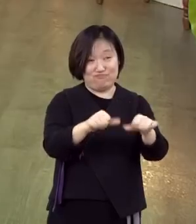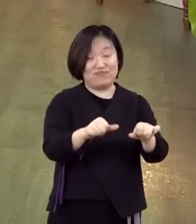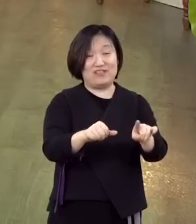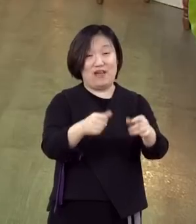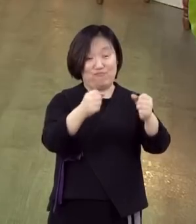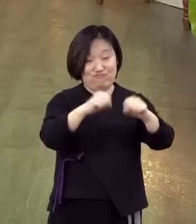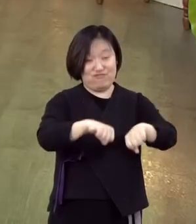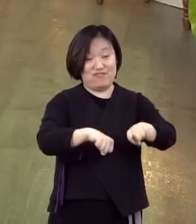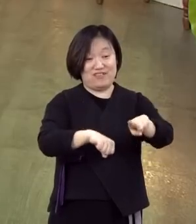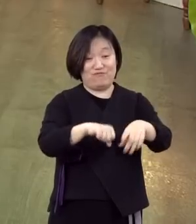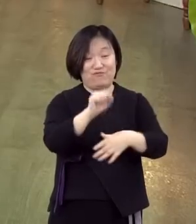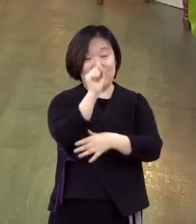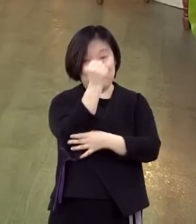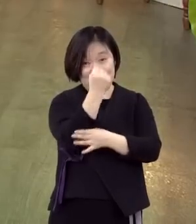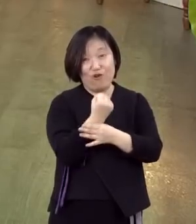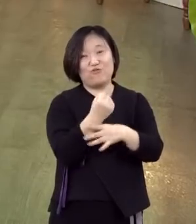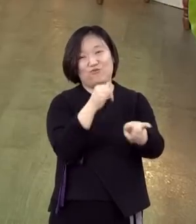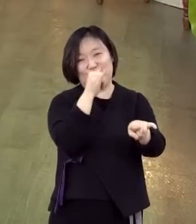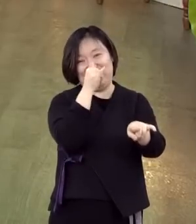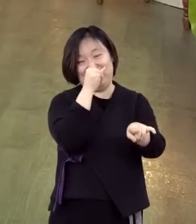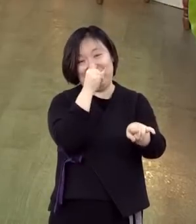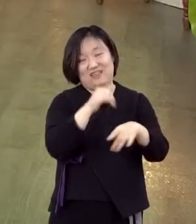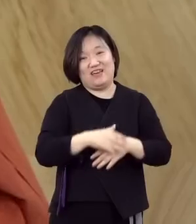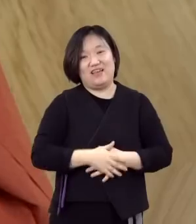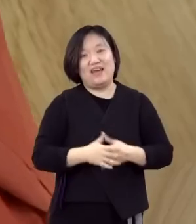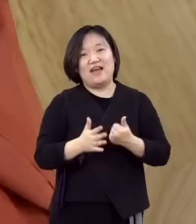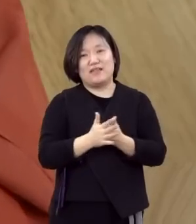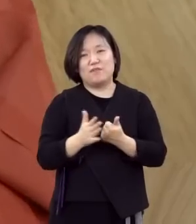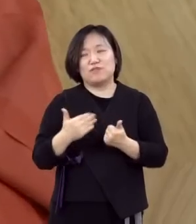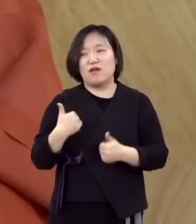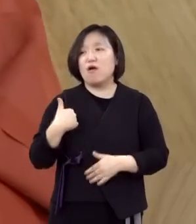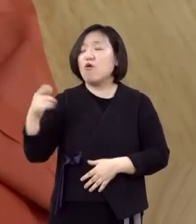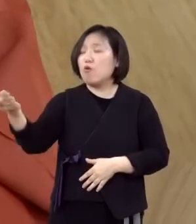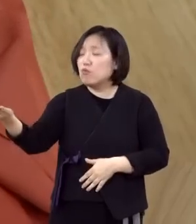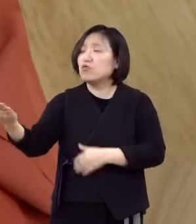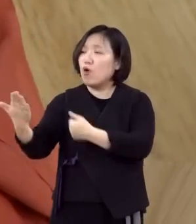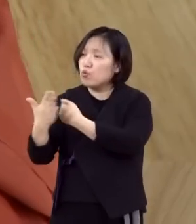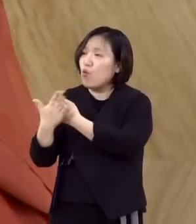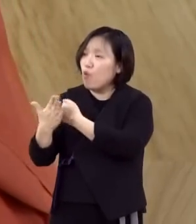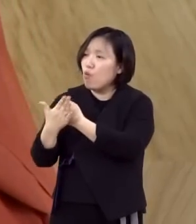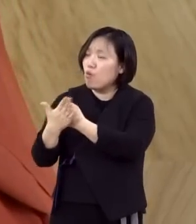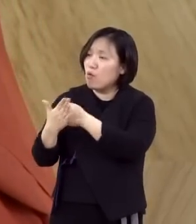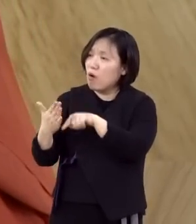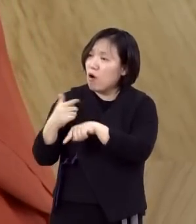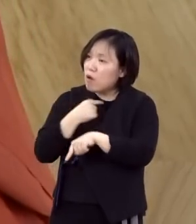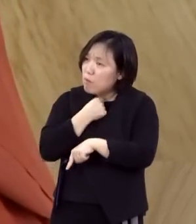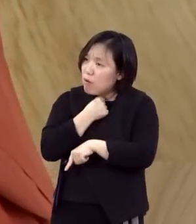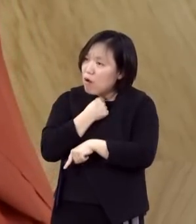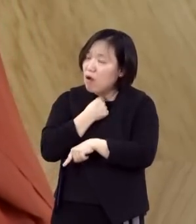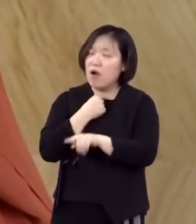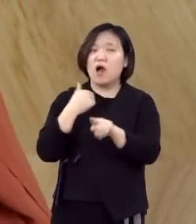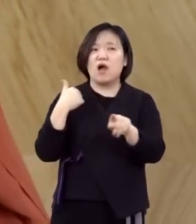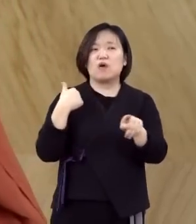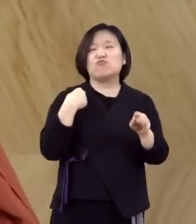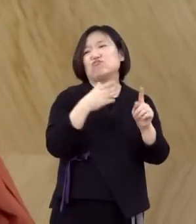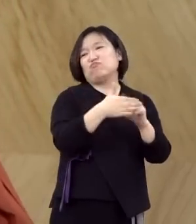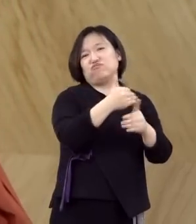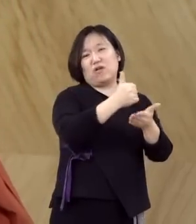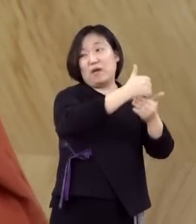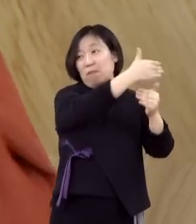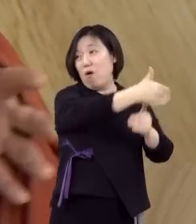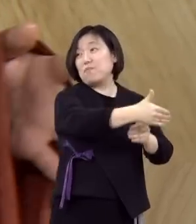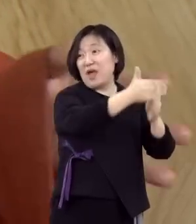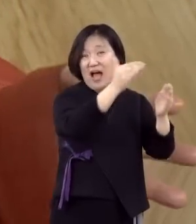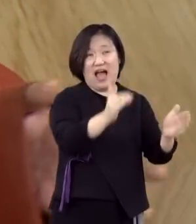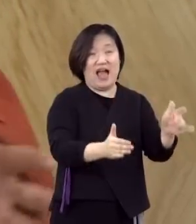것을기억해냈다.낡고 허물어져가는부분이여러군데있었기에그는" 진정으로도움을주고싶다면 법당을보수하고